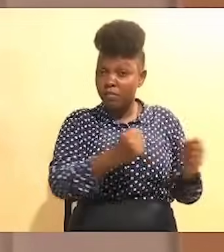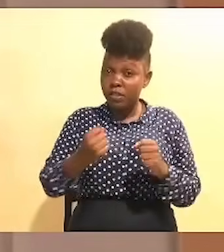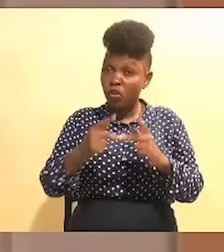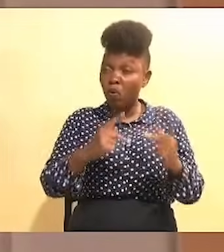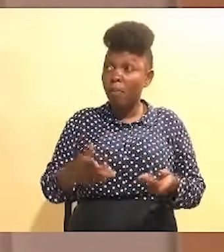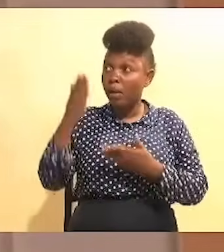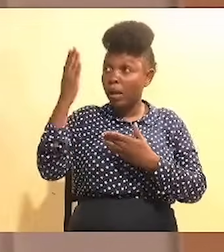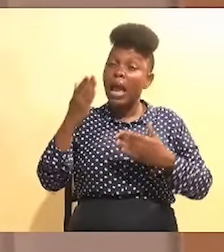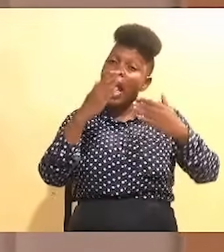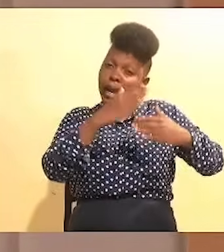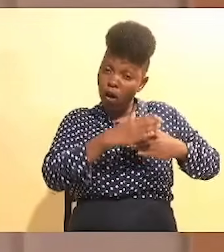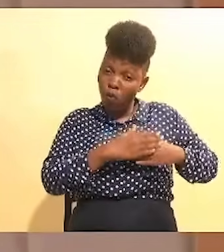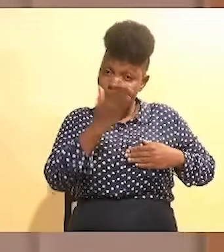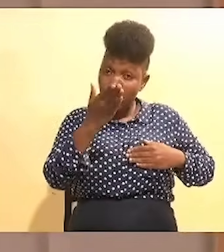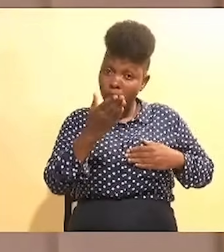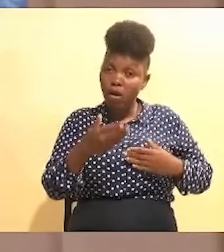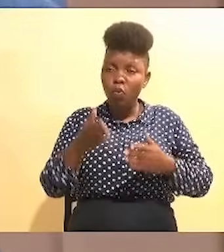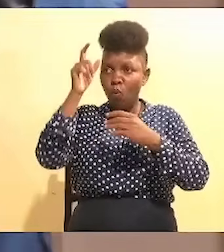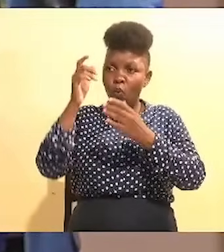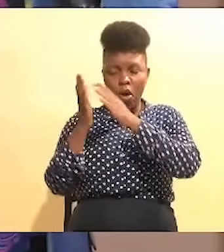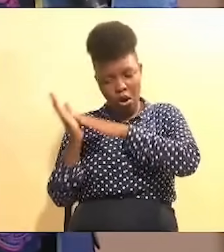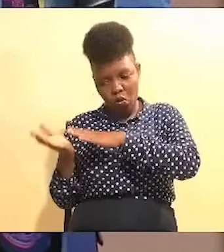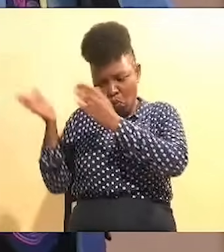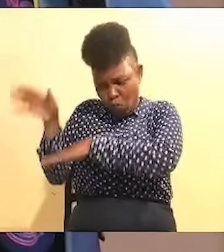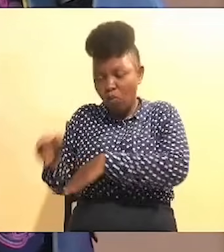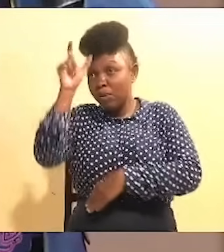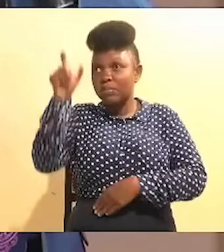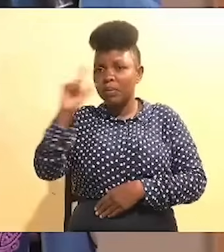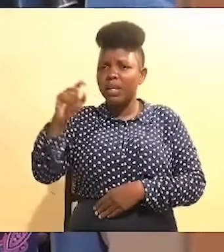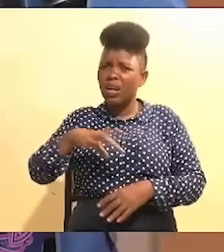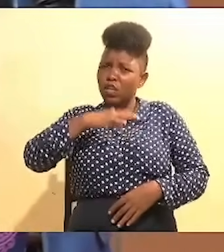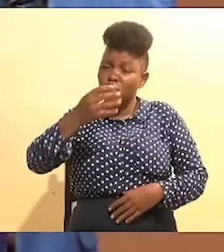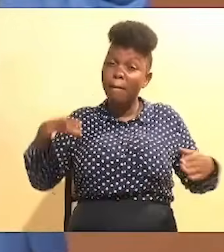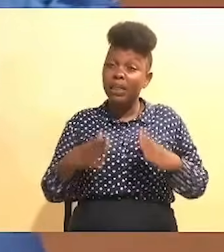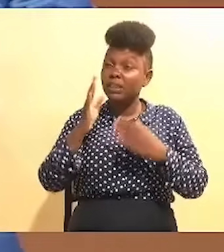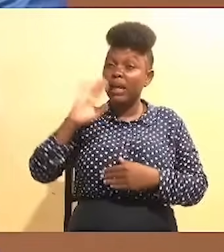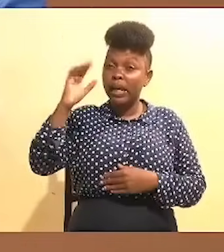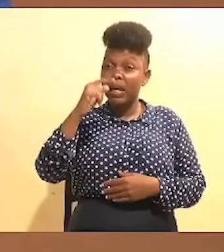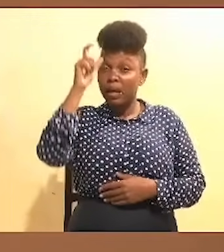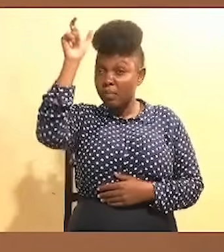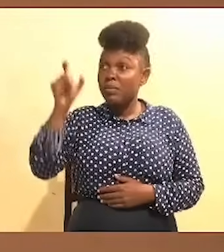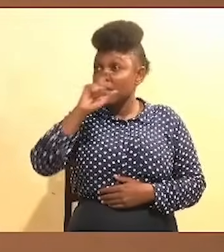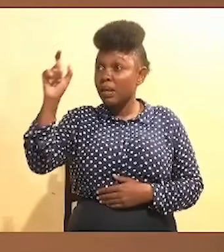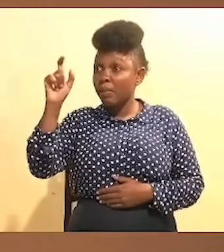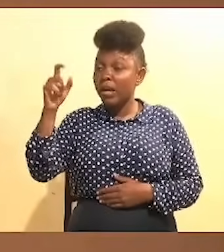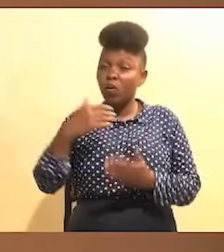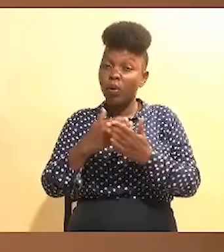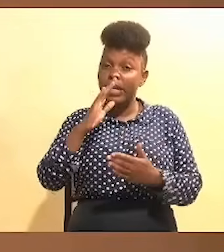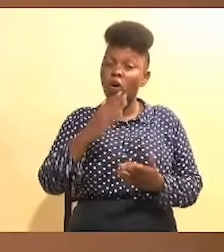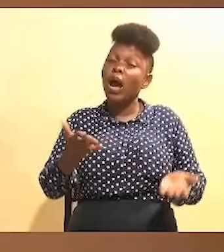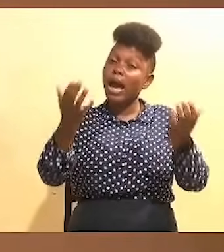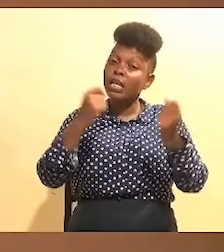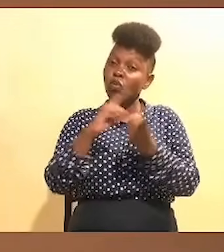anakupenda kwa kukufia msalabani. Ikiwa alitoa maisha yake msalabani kwa ajili yako, anaweza akaibadili ndoa yako.